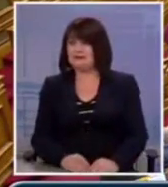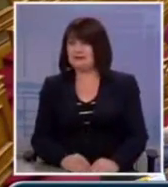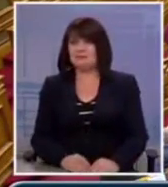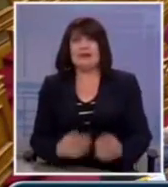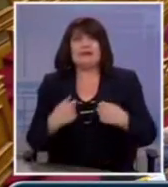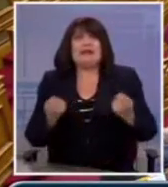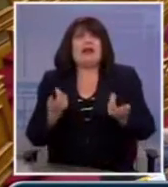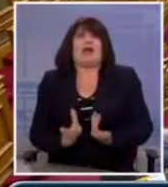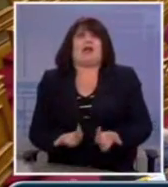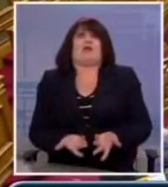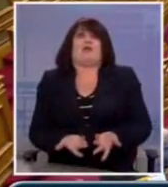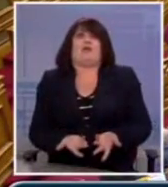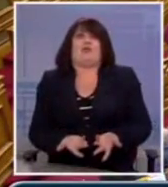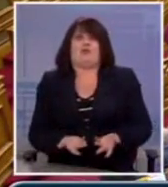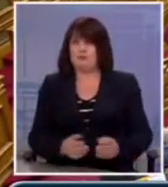ορίστε. Συνεχίστε.